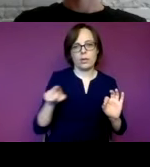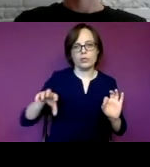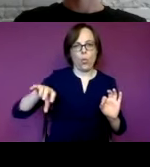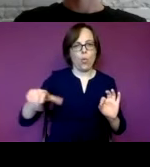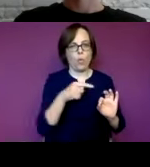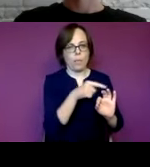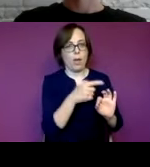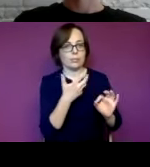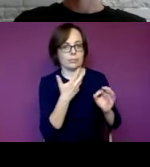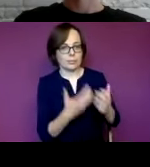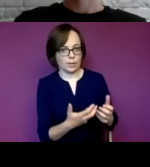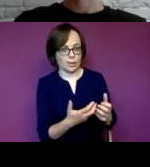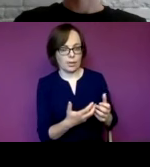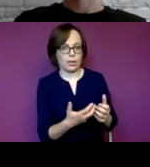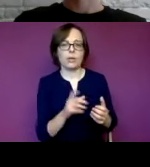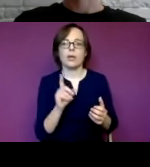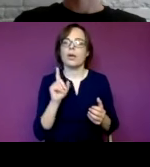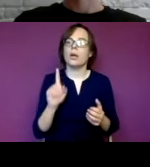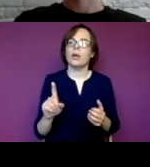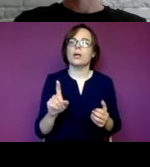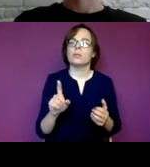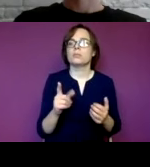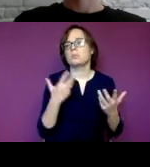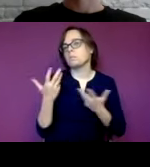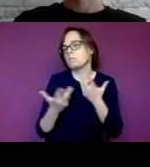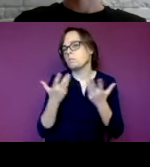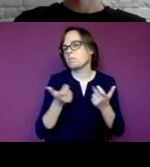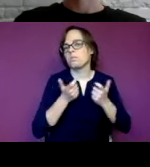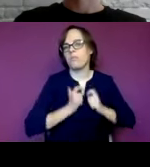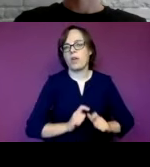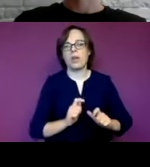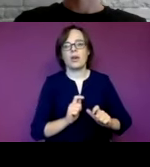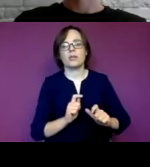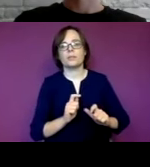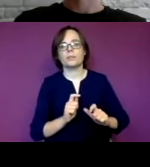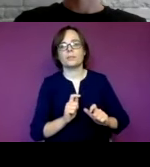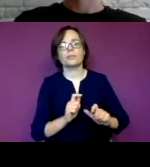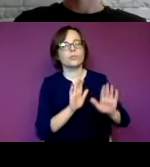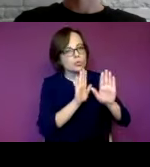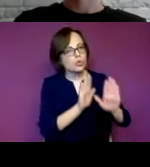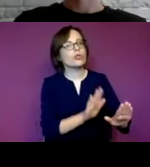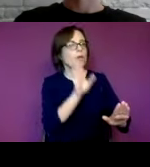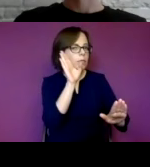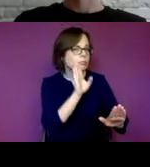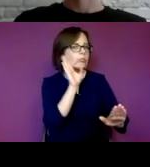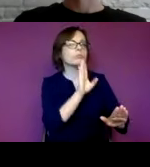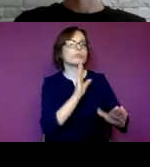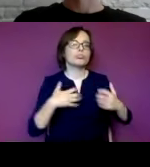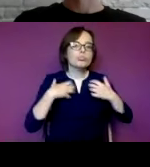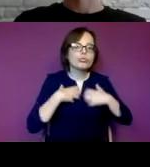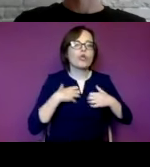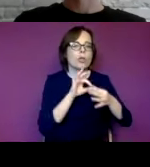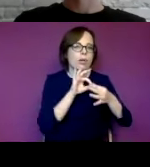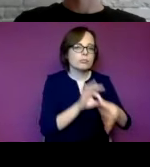takie pozostawienie tej wsi, nie wiem, jak najbliżej natury, czyli drogi